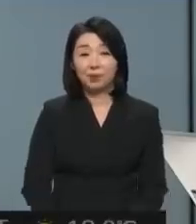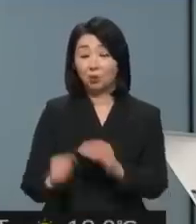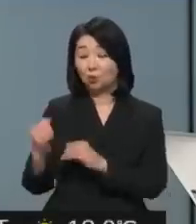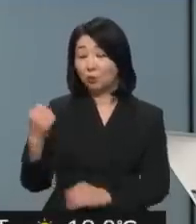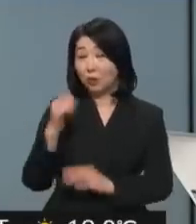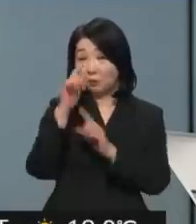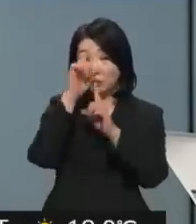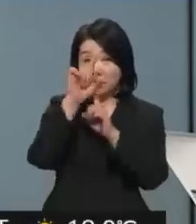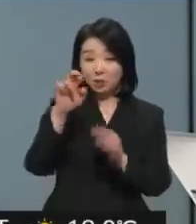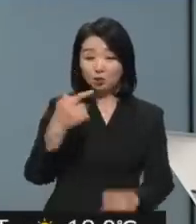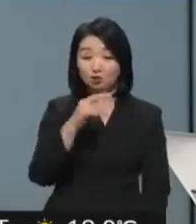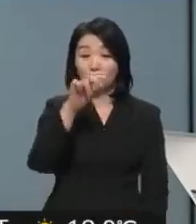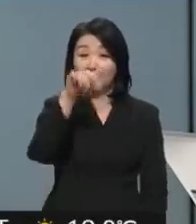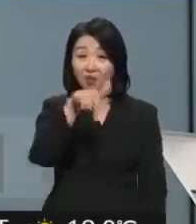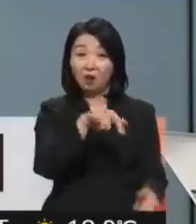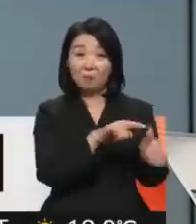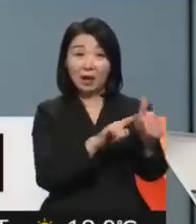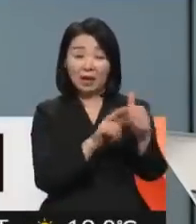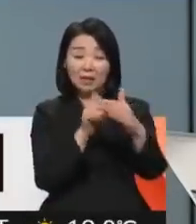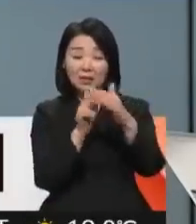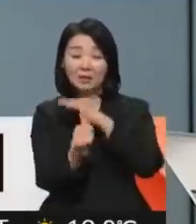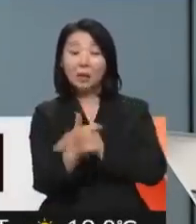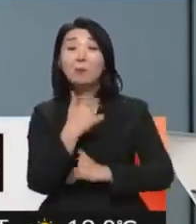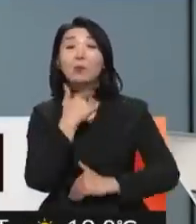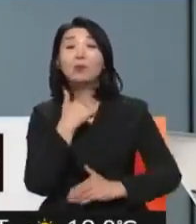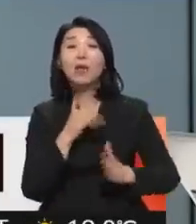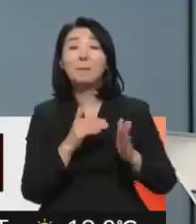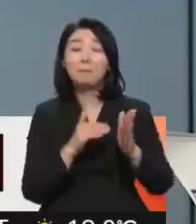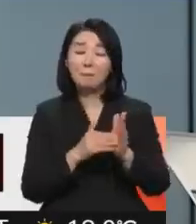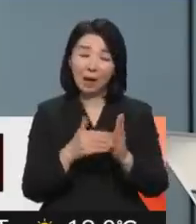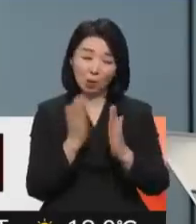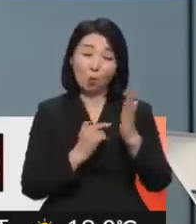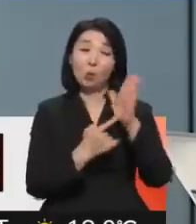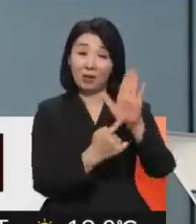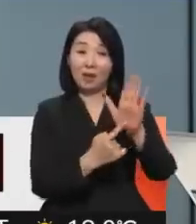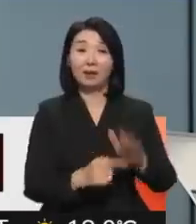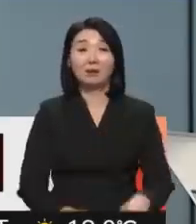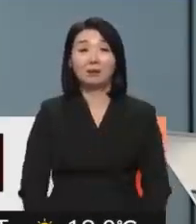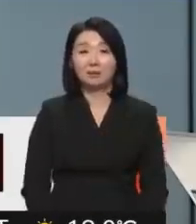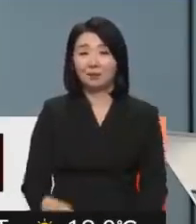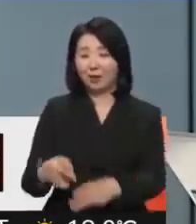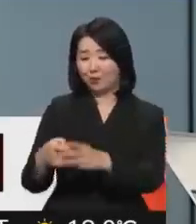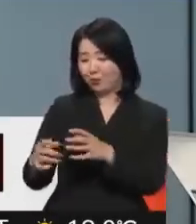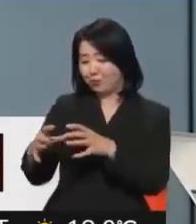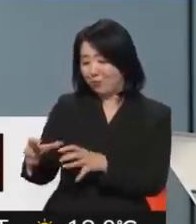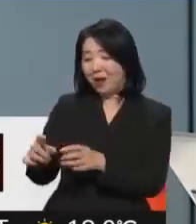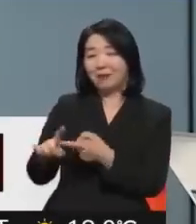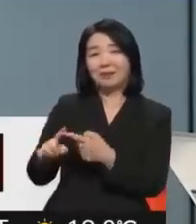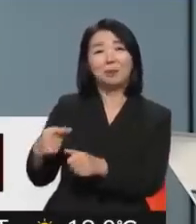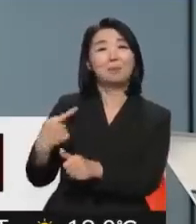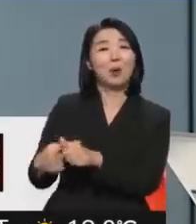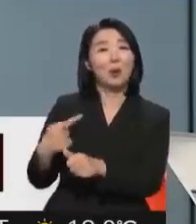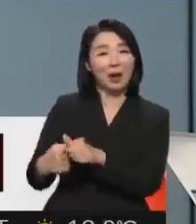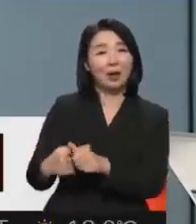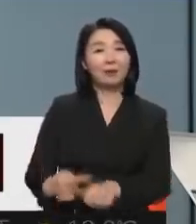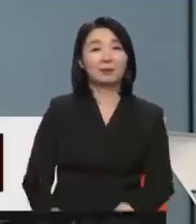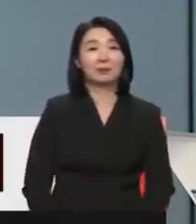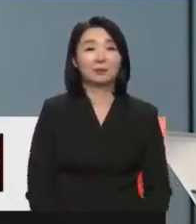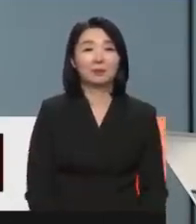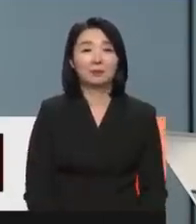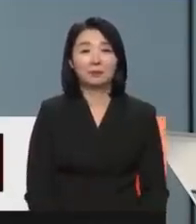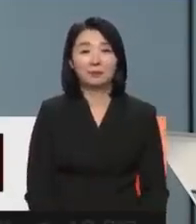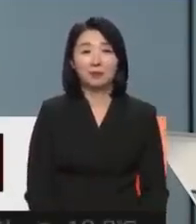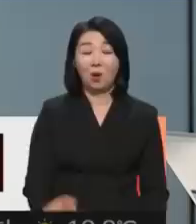국민의힘 이준석 전 대표가 최근 대표 시절 겪었던 일들을 가감없이 공개하고 있죠. 윤핵관에 대해서도 신랄한 평가를 내놨는데요.